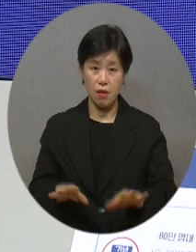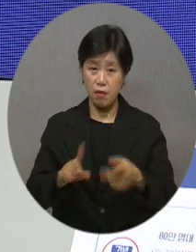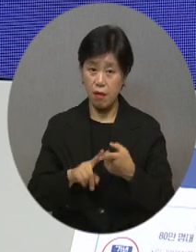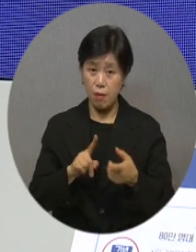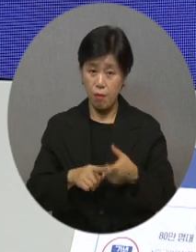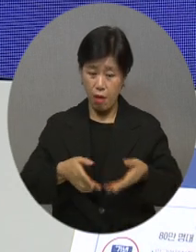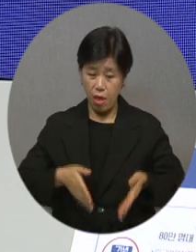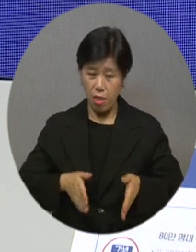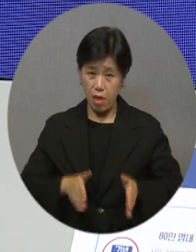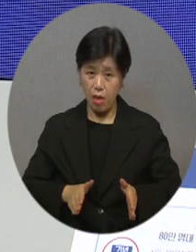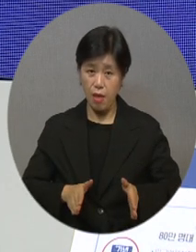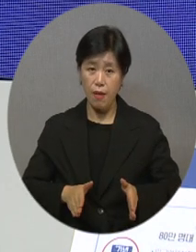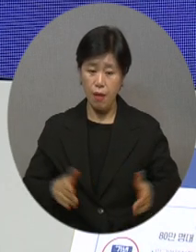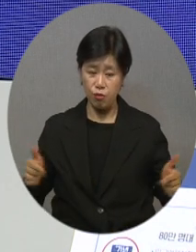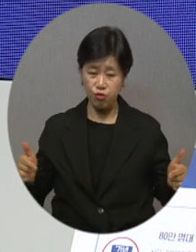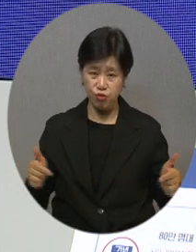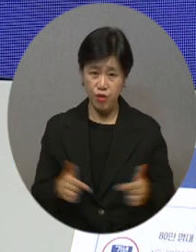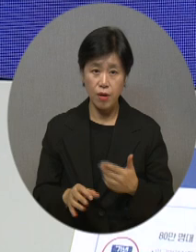우리나라는